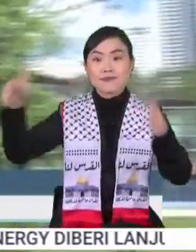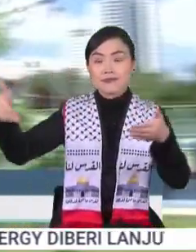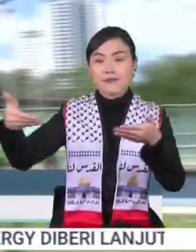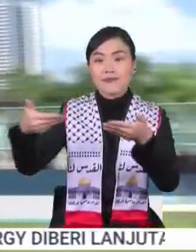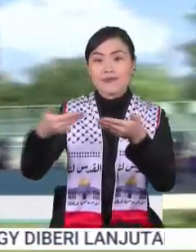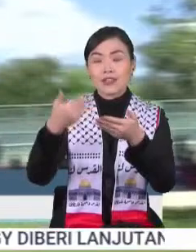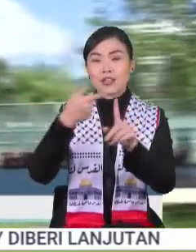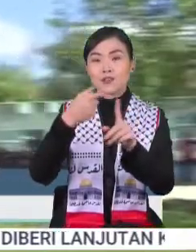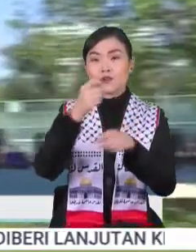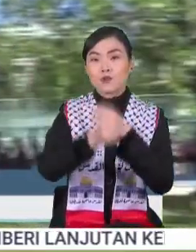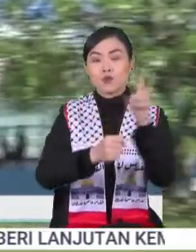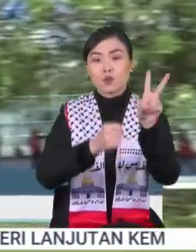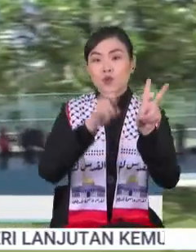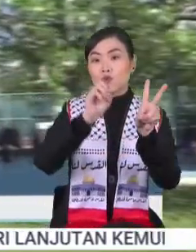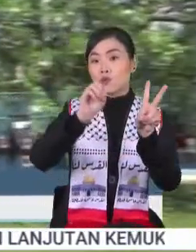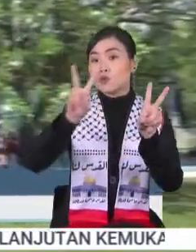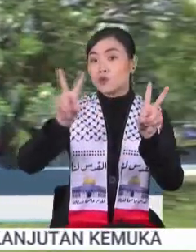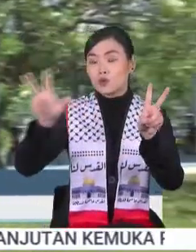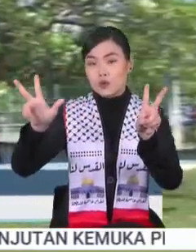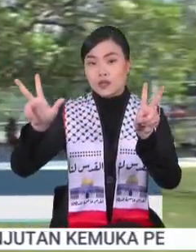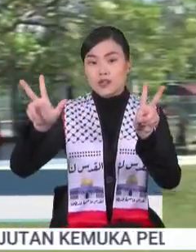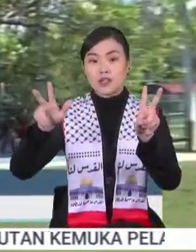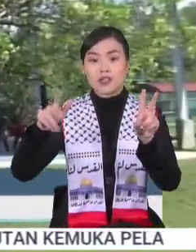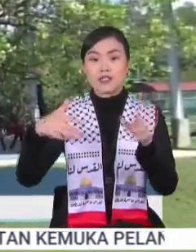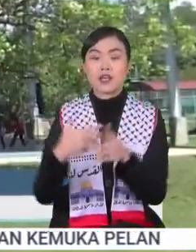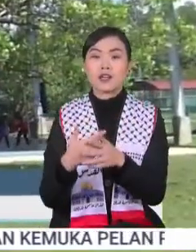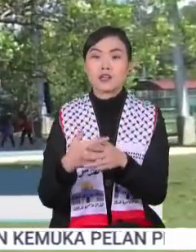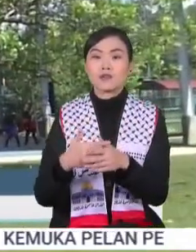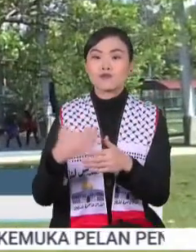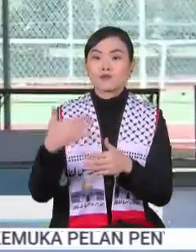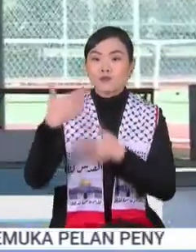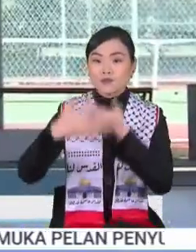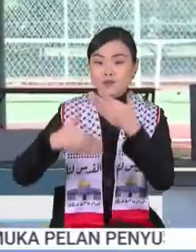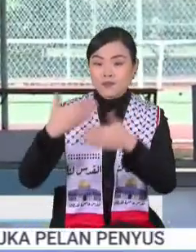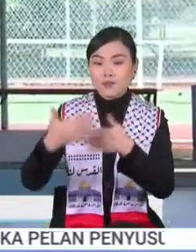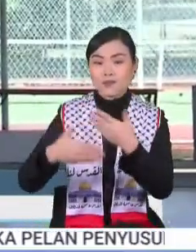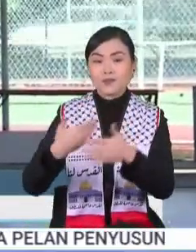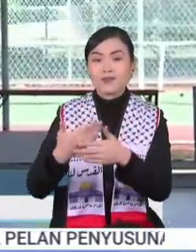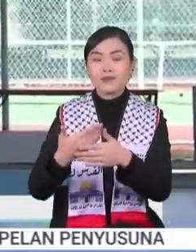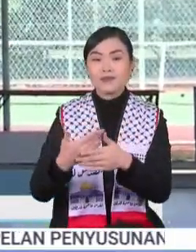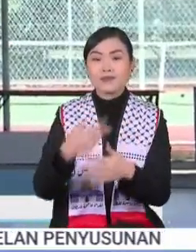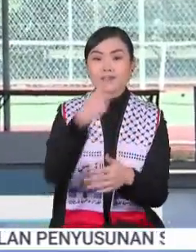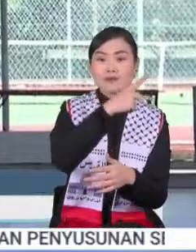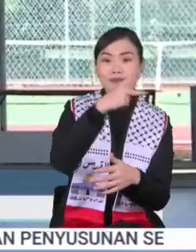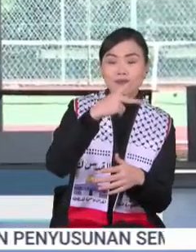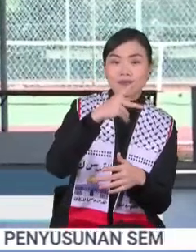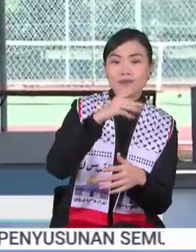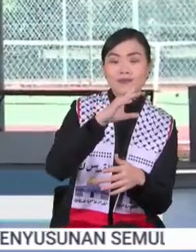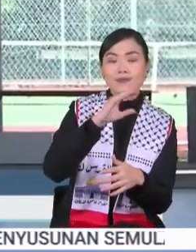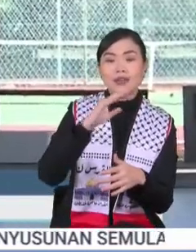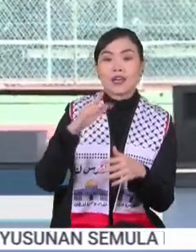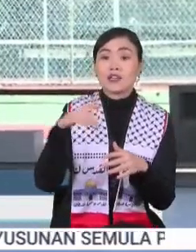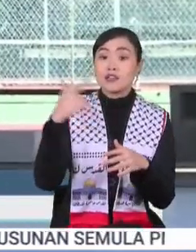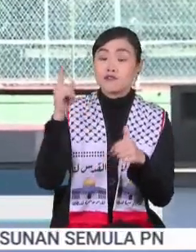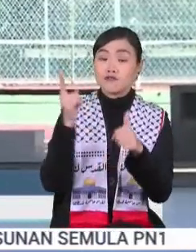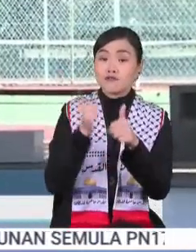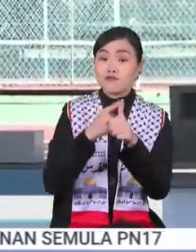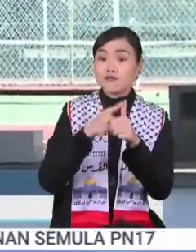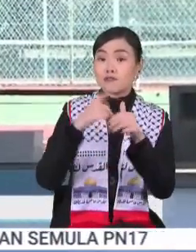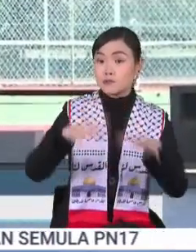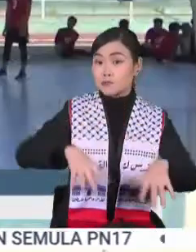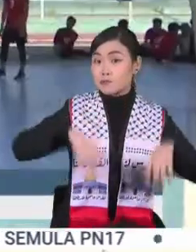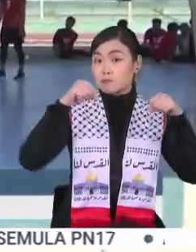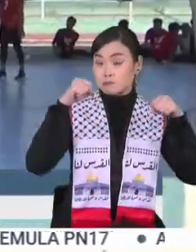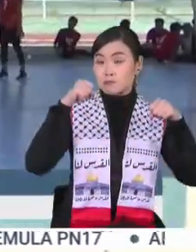sejak 2003 sagga diancurkan secara bergilir-gilir antara daerah dengan kot Kinabalu menjadi tuan rumah edisi pertama dan kedua